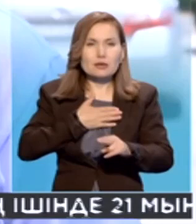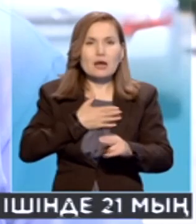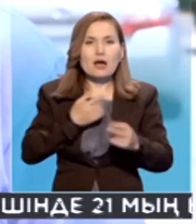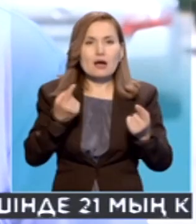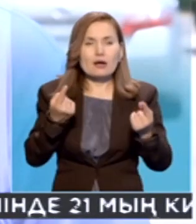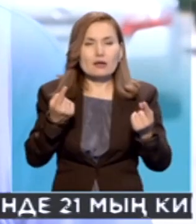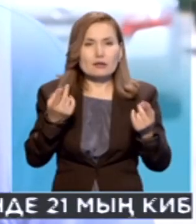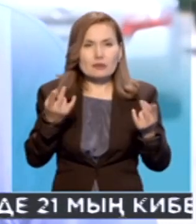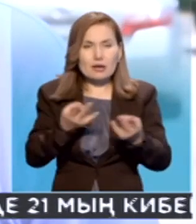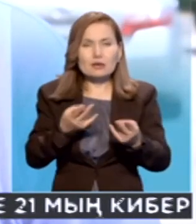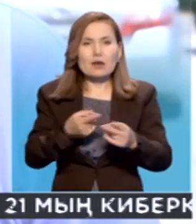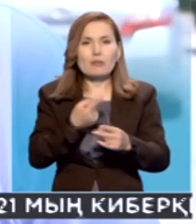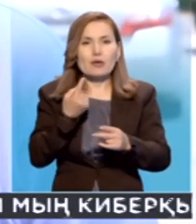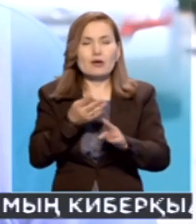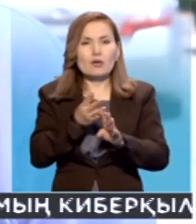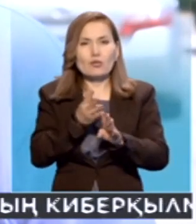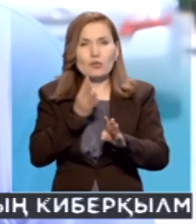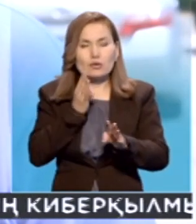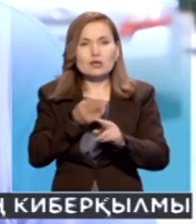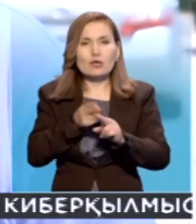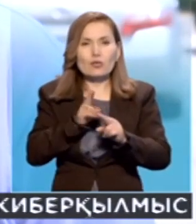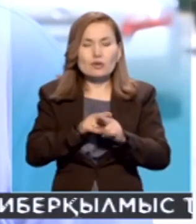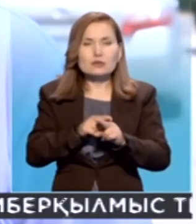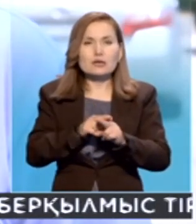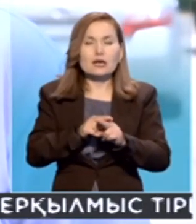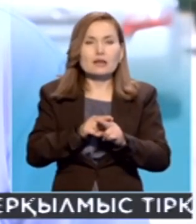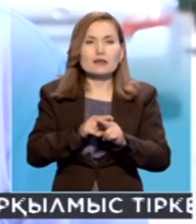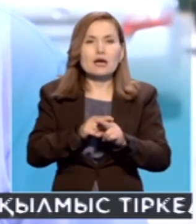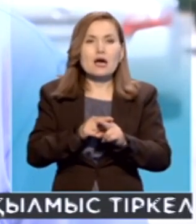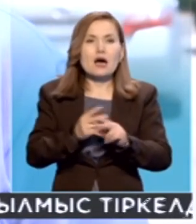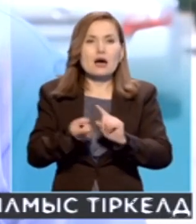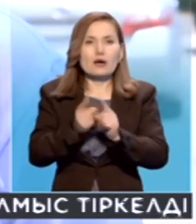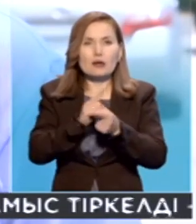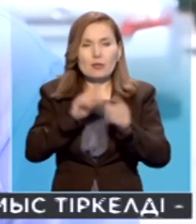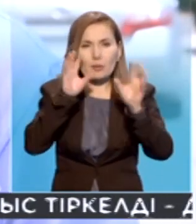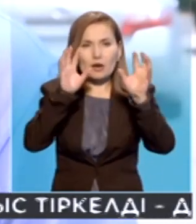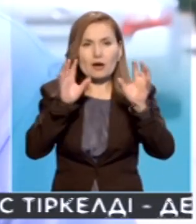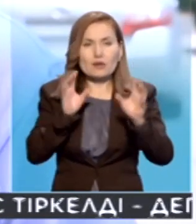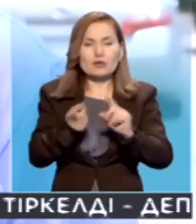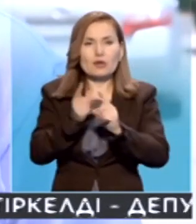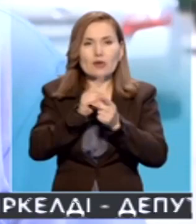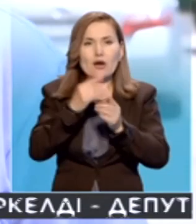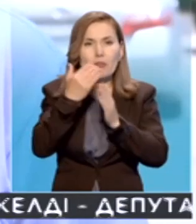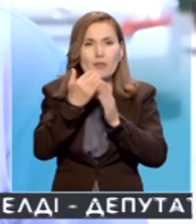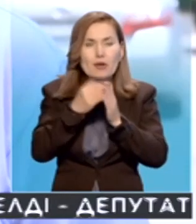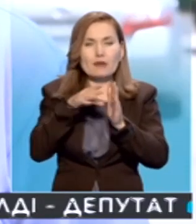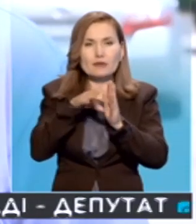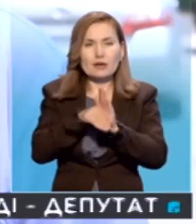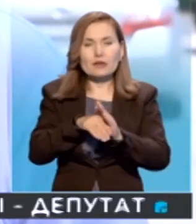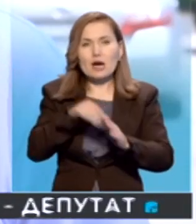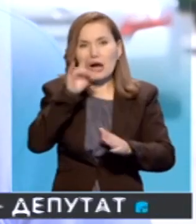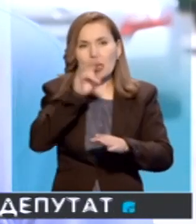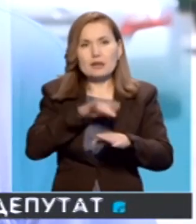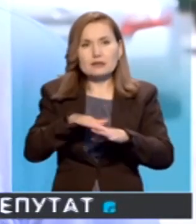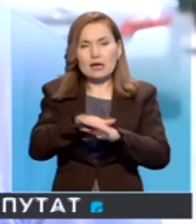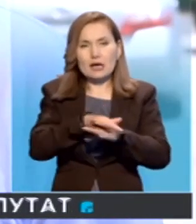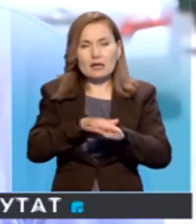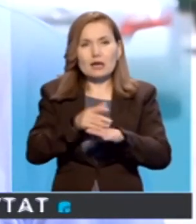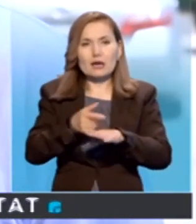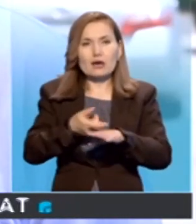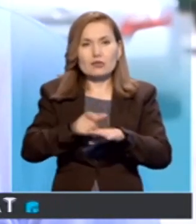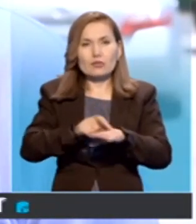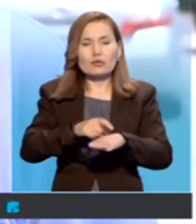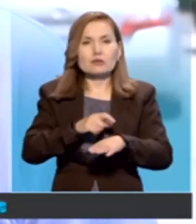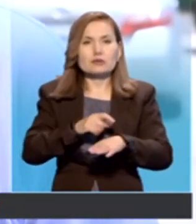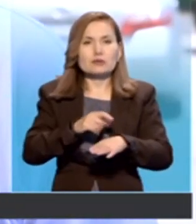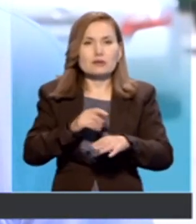Сондықтан қазіргі референдумда жасалып отырған және ол да қолданылатын баптардың барлығы осы халықтың әлеуметтік экономикалық жағдайын